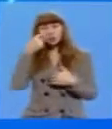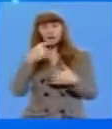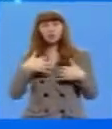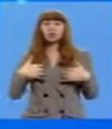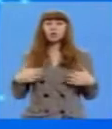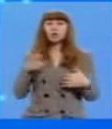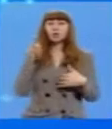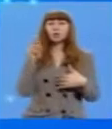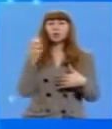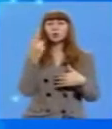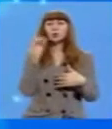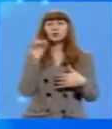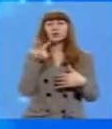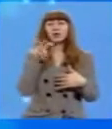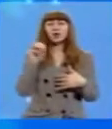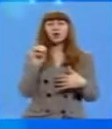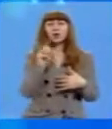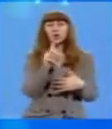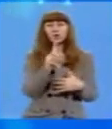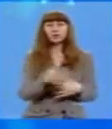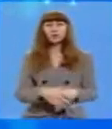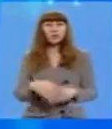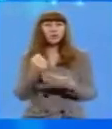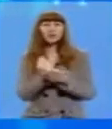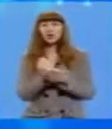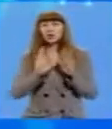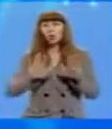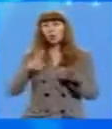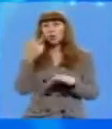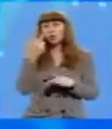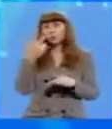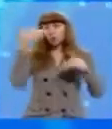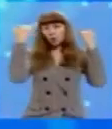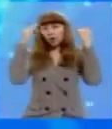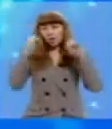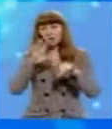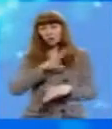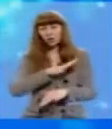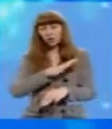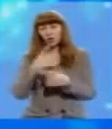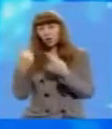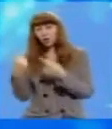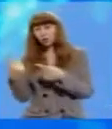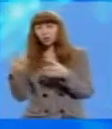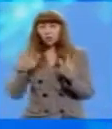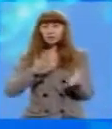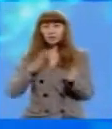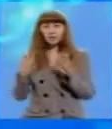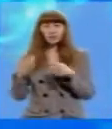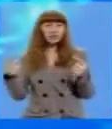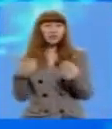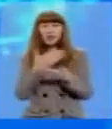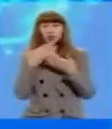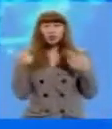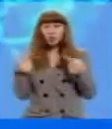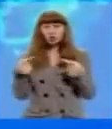қалғандары күмәнді деген диагнозбен пышаққа іліккен. Жақында тексерушілер тағы келеді деп отыр. Ауылдағы ағайынның арыз шағымын тыңдап қайтқан